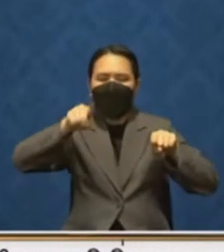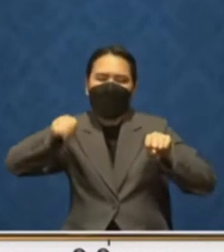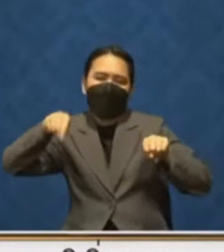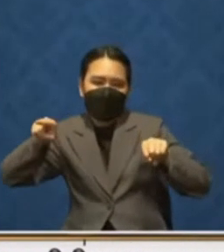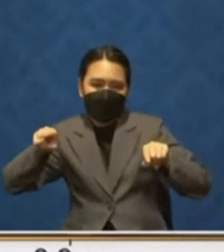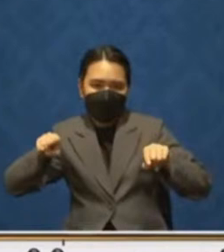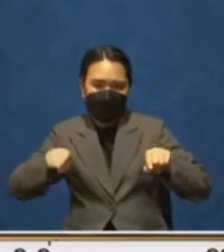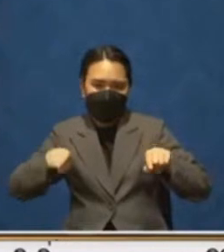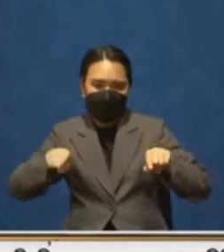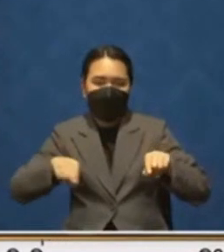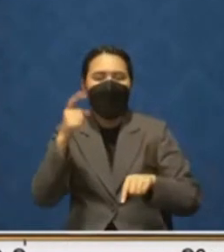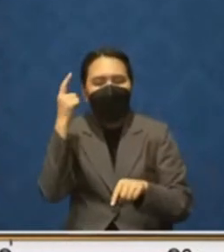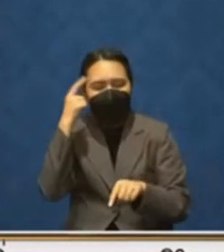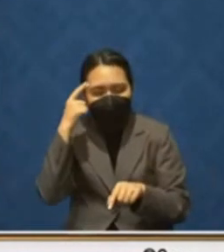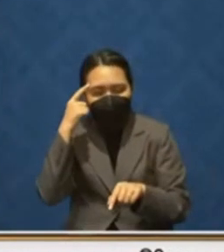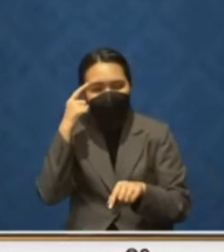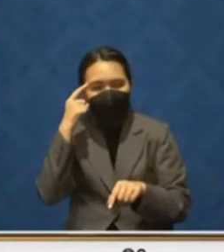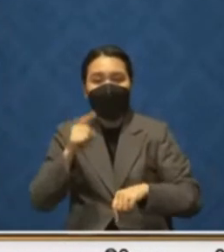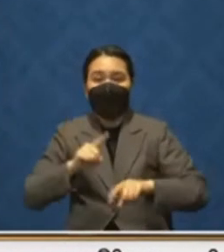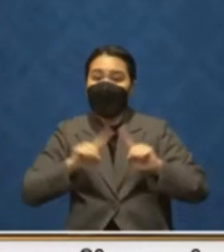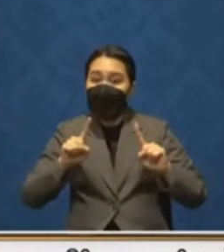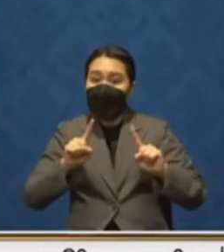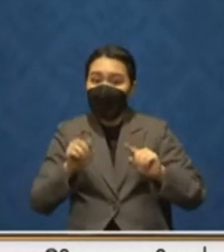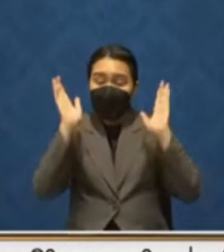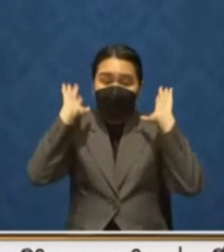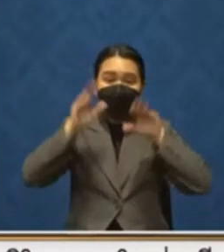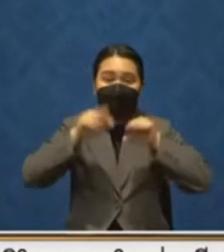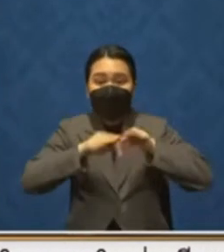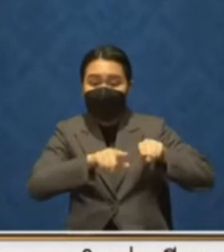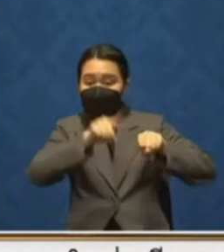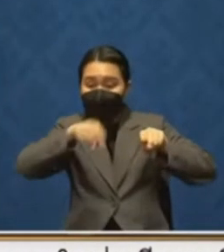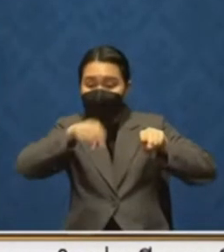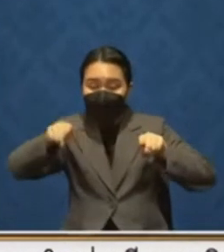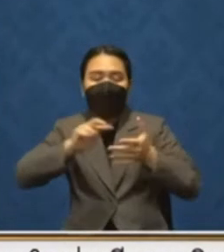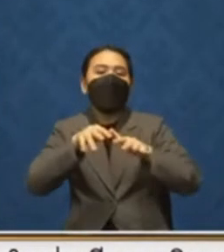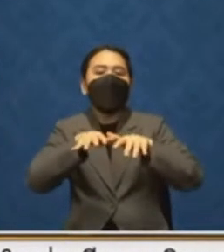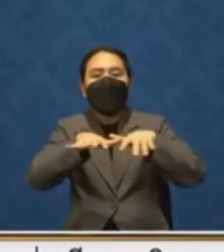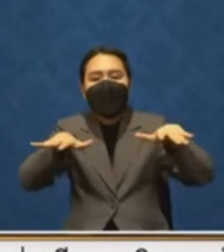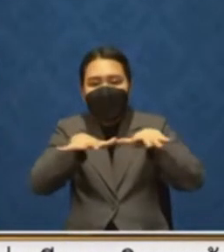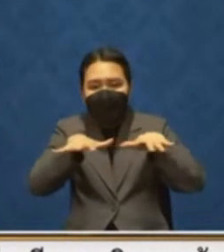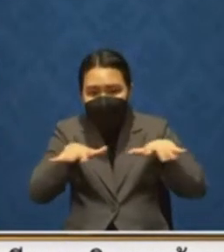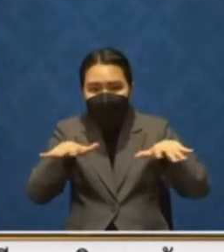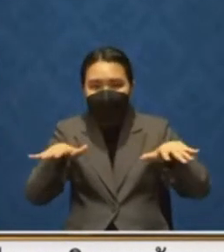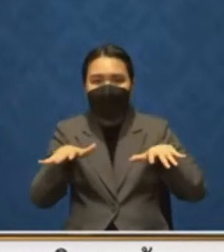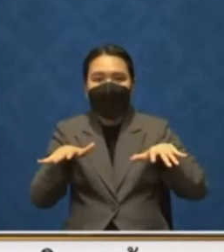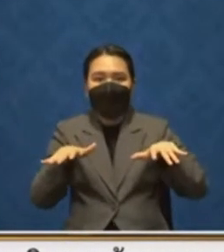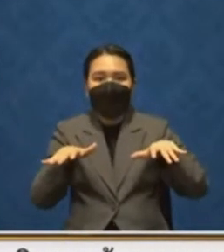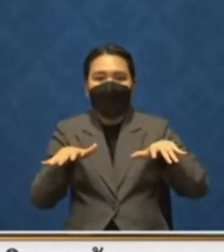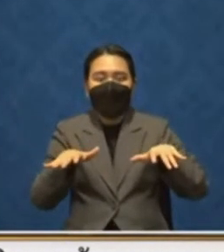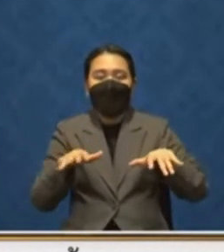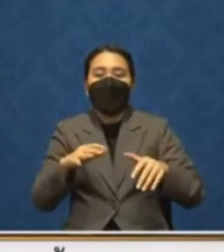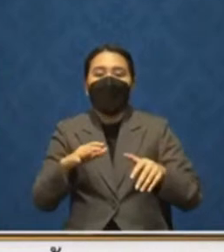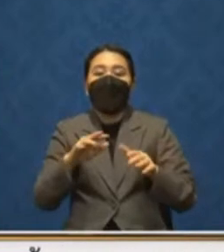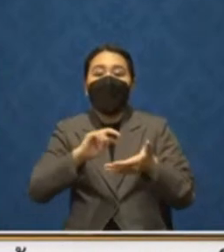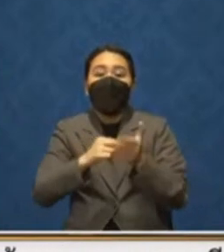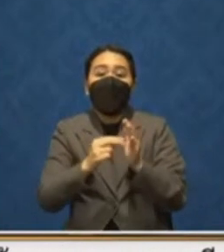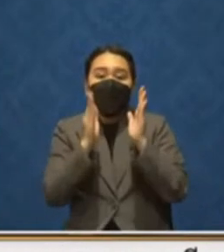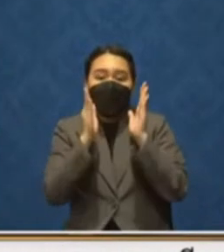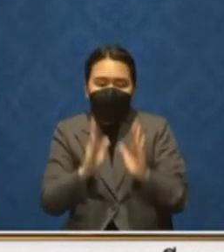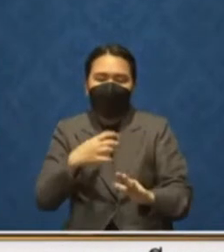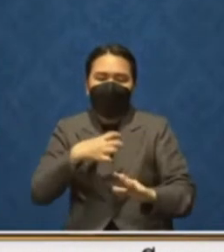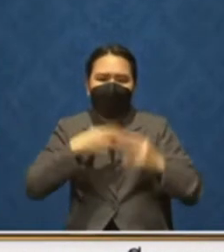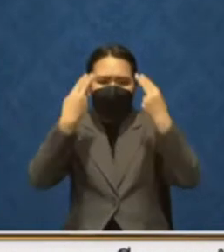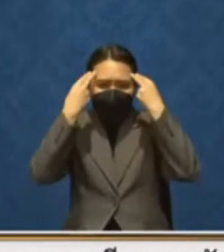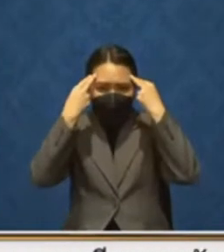แต่ค่าการตลาดทรง Wingเนี่ยมันในภาวะปกติในภาวะที่โคนต้องการวีรบุรุษอย่างนายกรัฐมนตรี